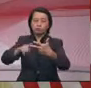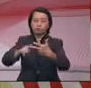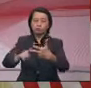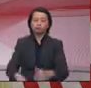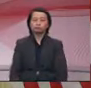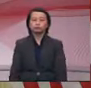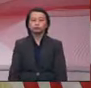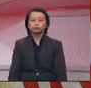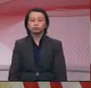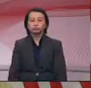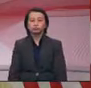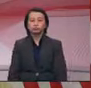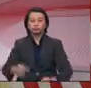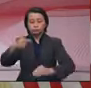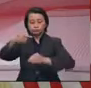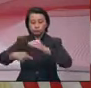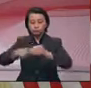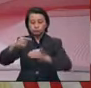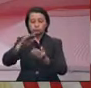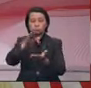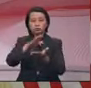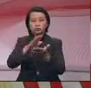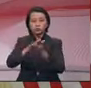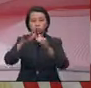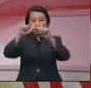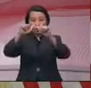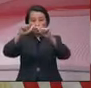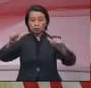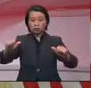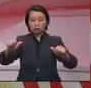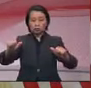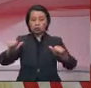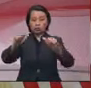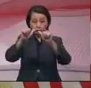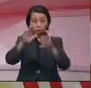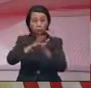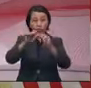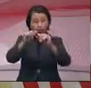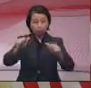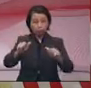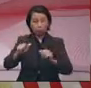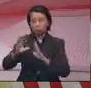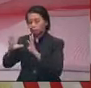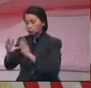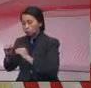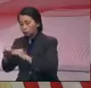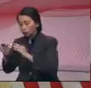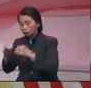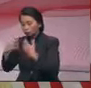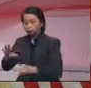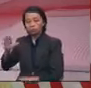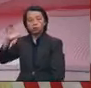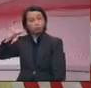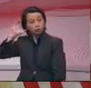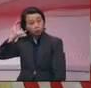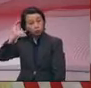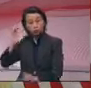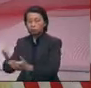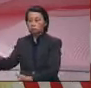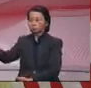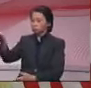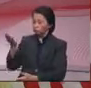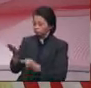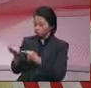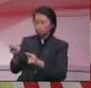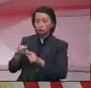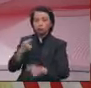mengenai sekolah berasrama. Mesyuarat khas juga telah pun mendengar pembentangan